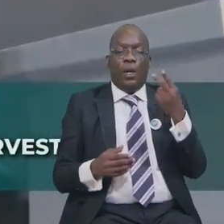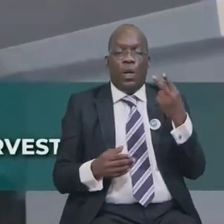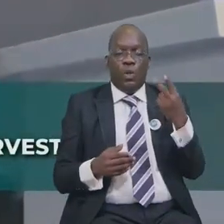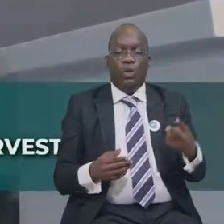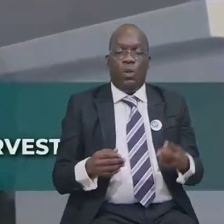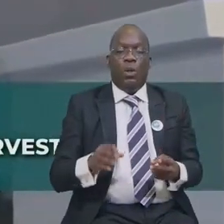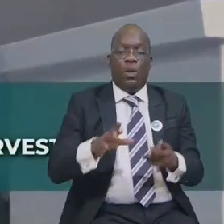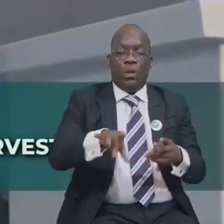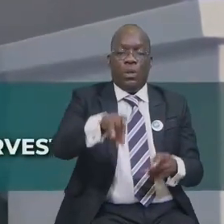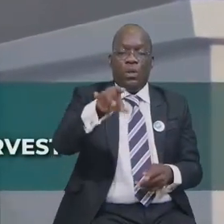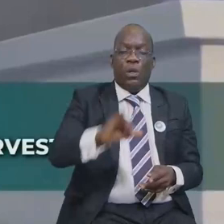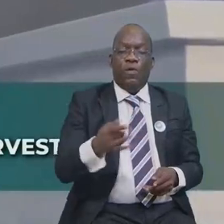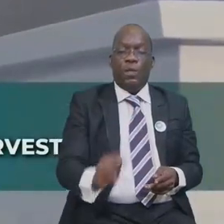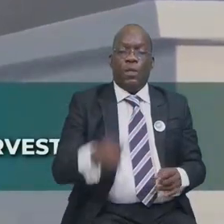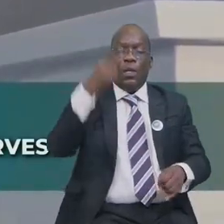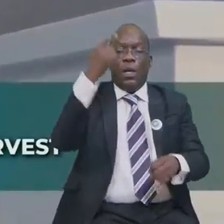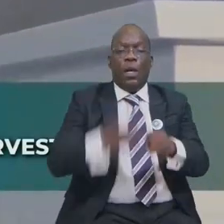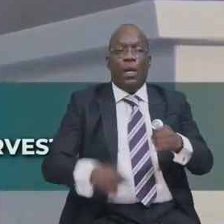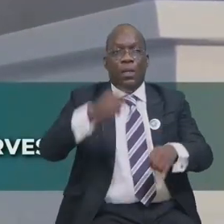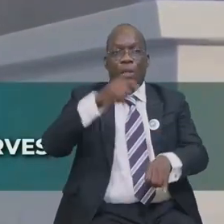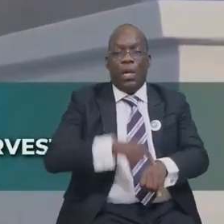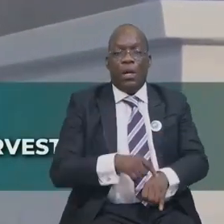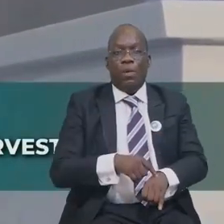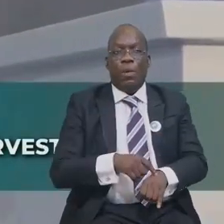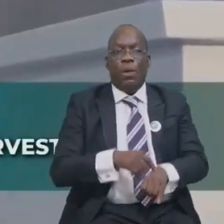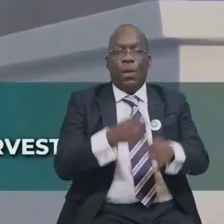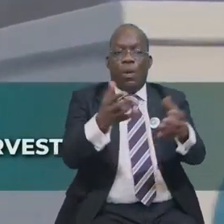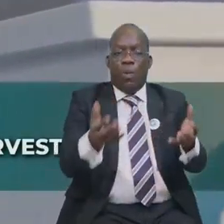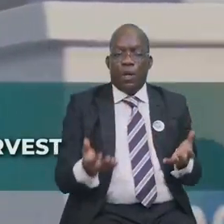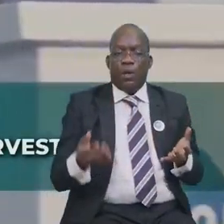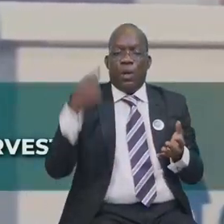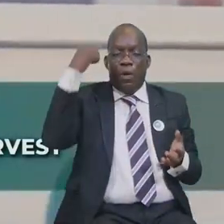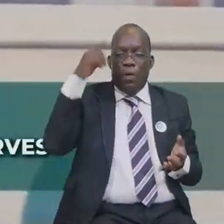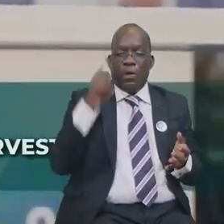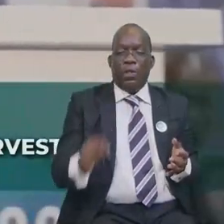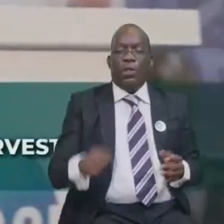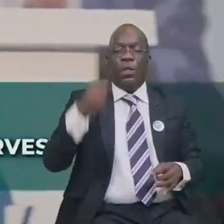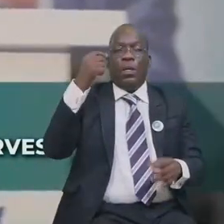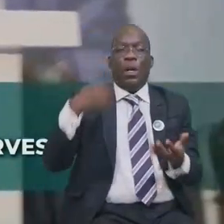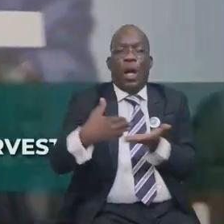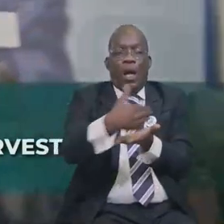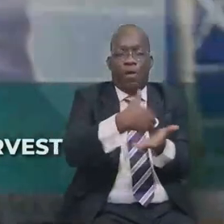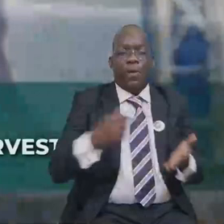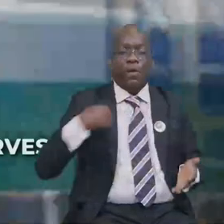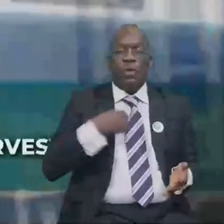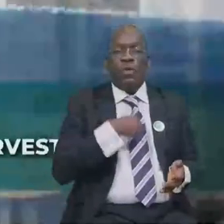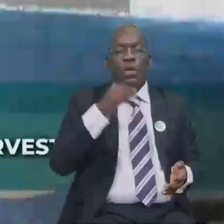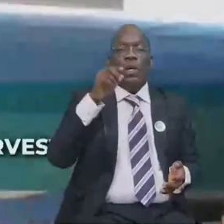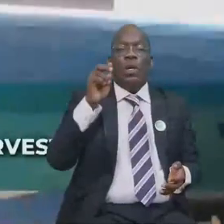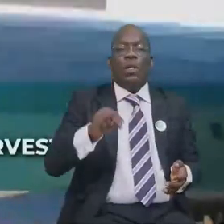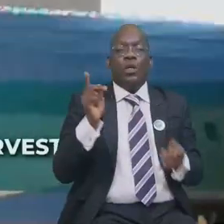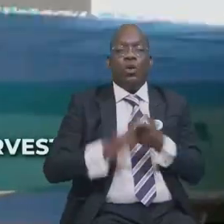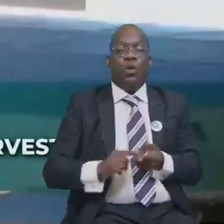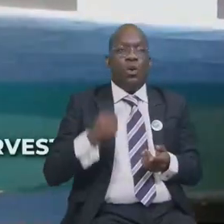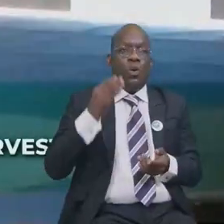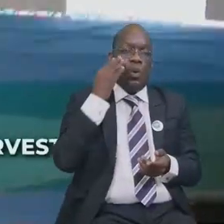de la fin des temps pour la moisson. Nous devons découvrir, nous devons discerner, nous